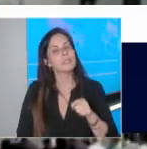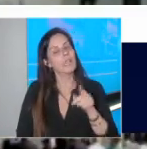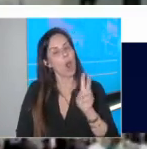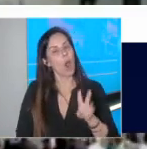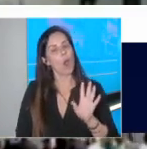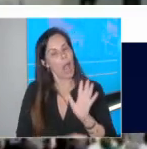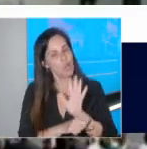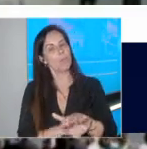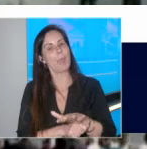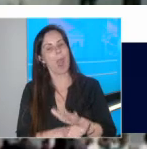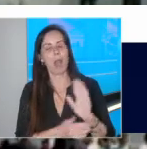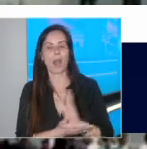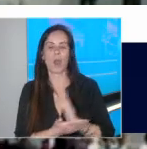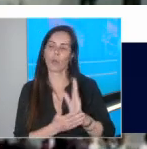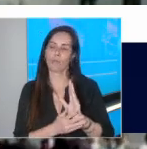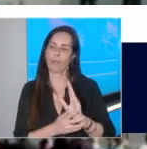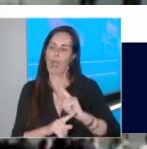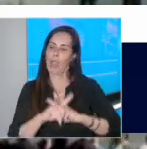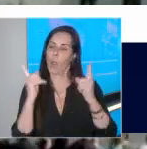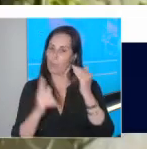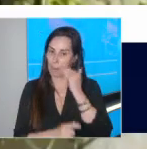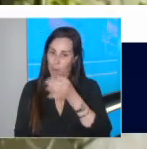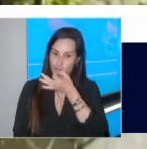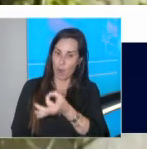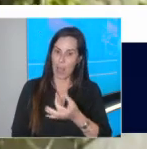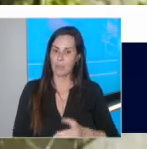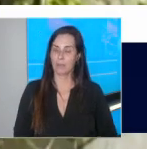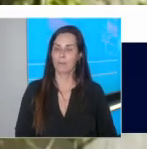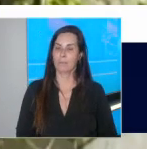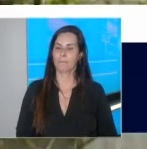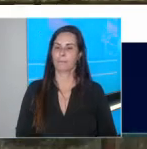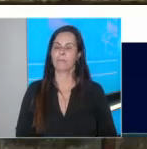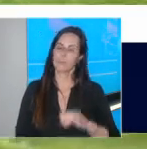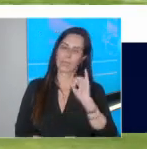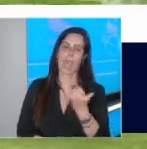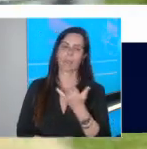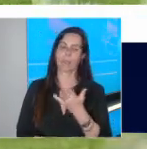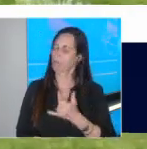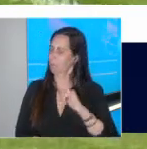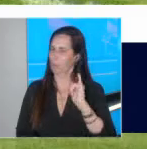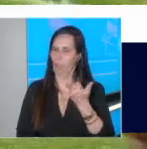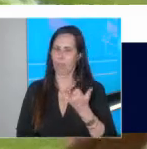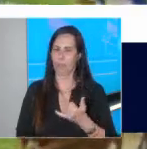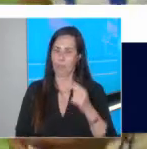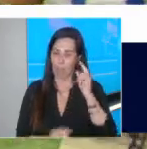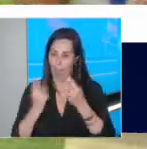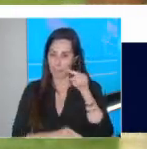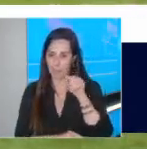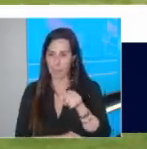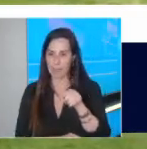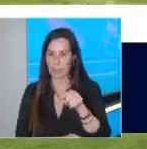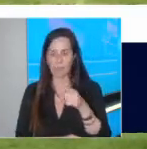יכול להשפיע על החלטות אחרות בארצות הברית? חד משמעית, חד משמעית. אני חושב שהמקרה הזה כל